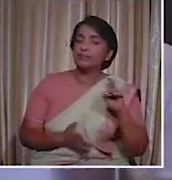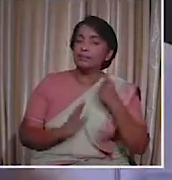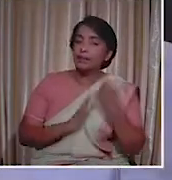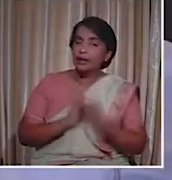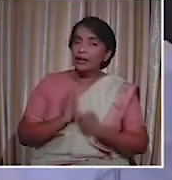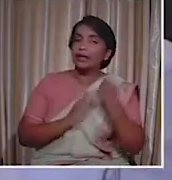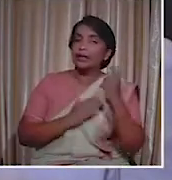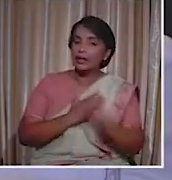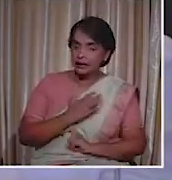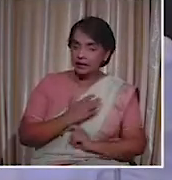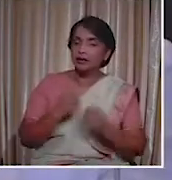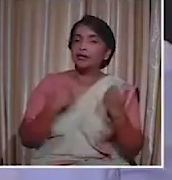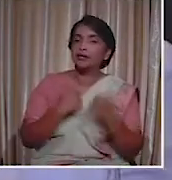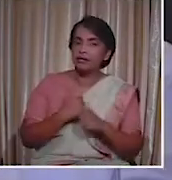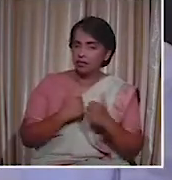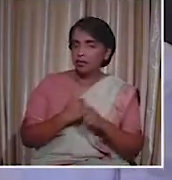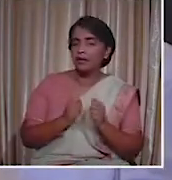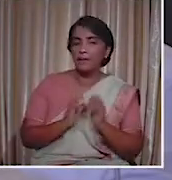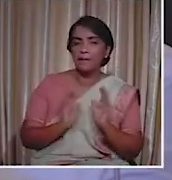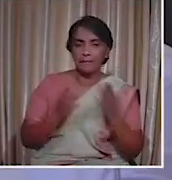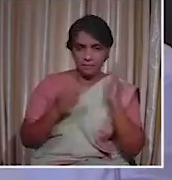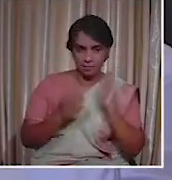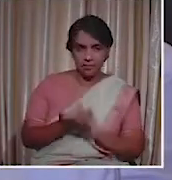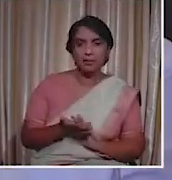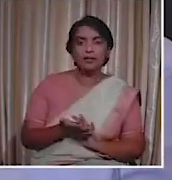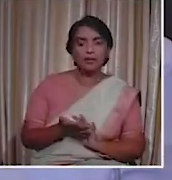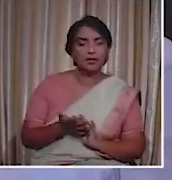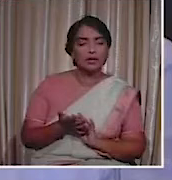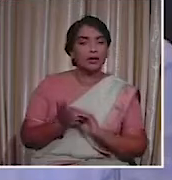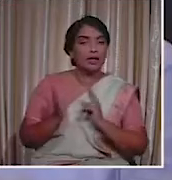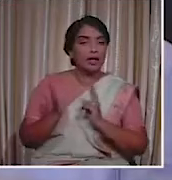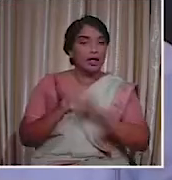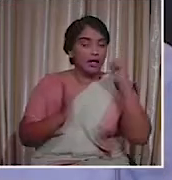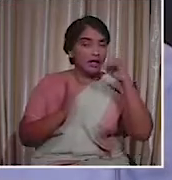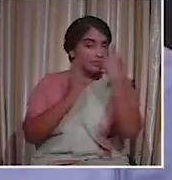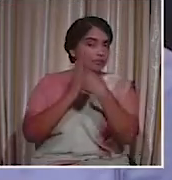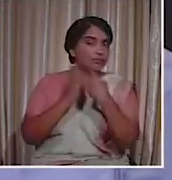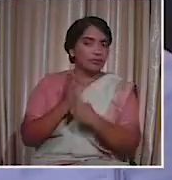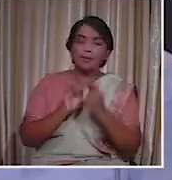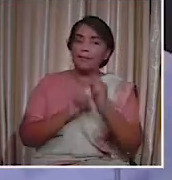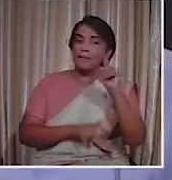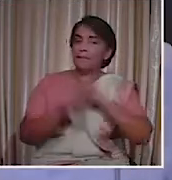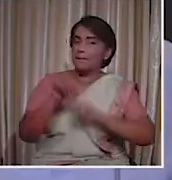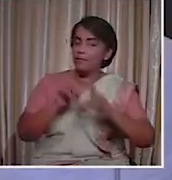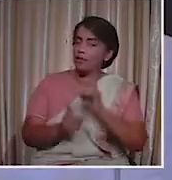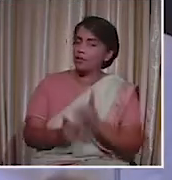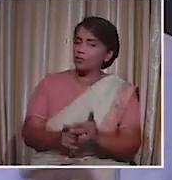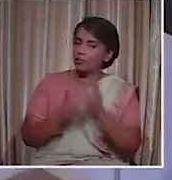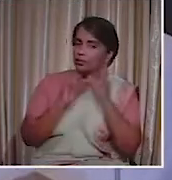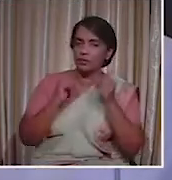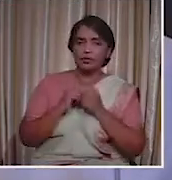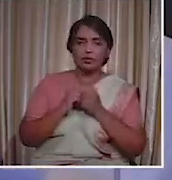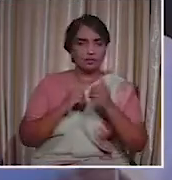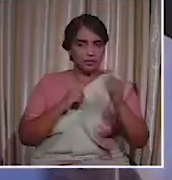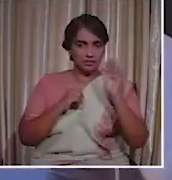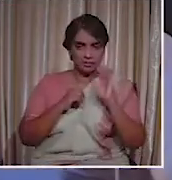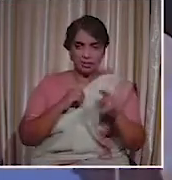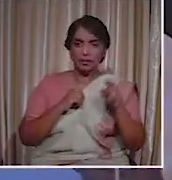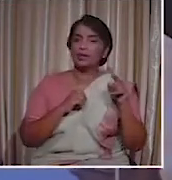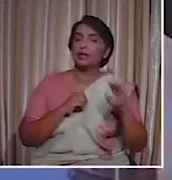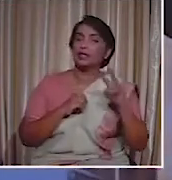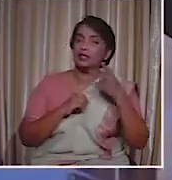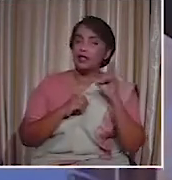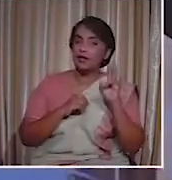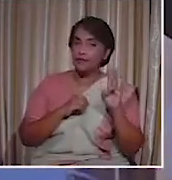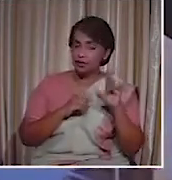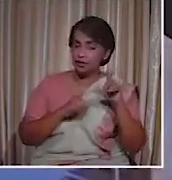රීති සැකසීමට ද ආරම්භ කර තිබෙනවා. ජාතික ලයිස්තුව පාර්ලිමේන්තුවේ එලෙසම පවත්වාගෙන යාමටත්